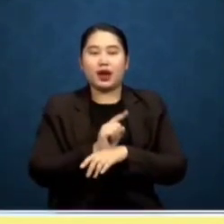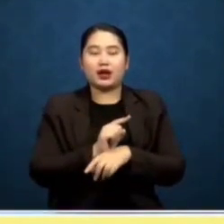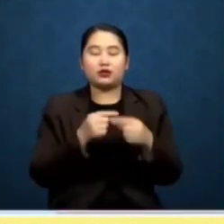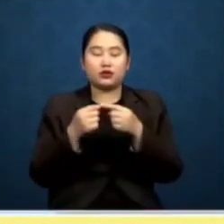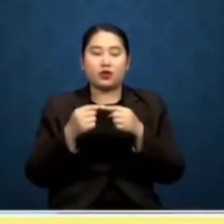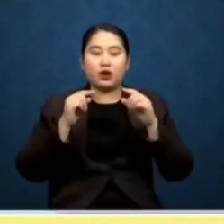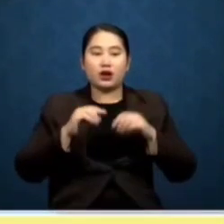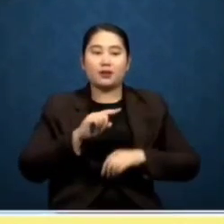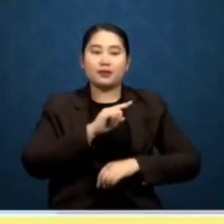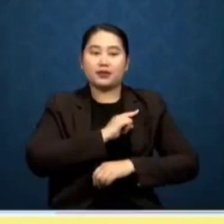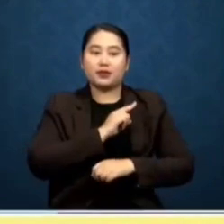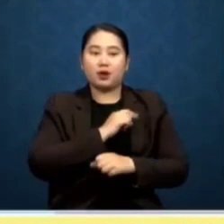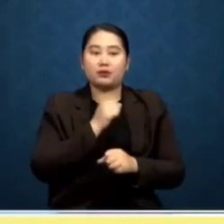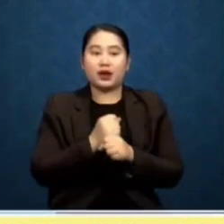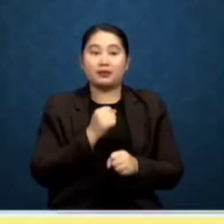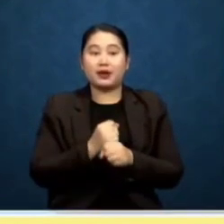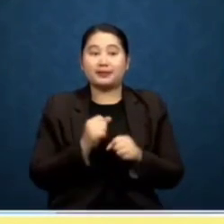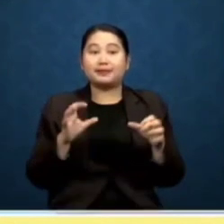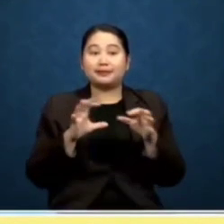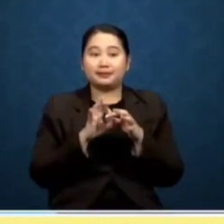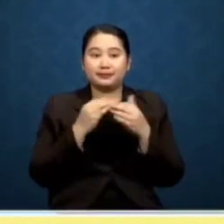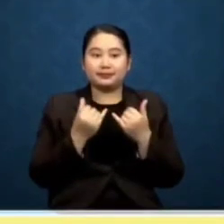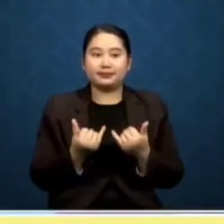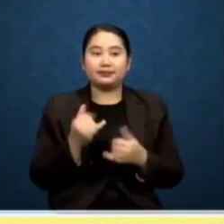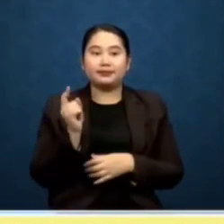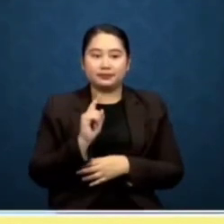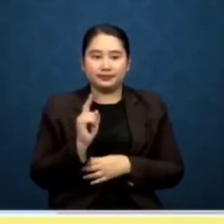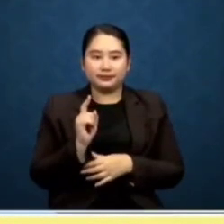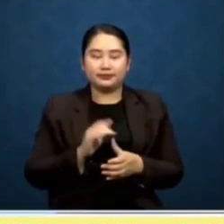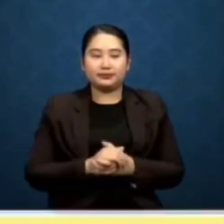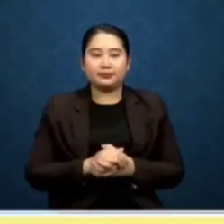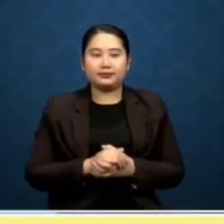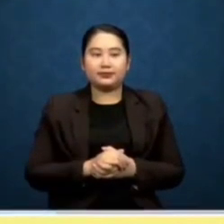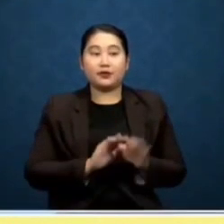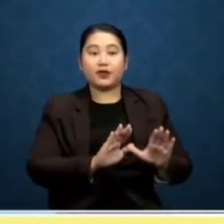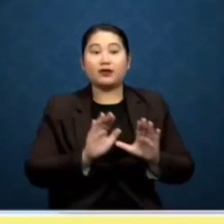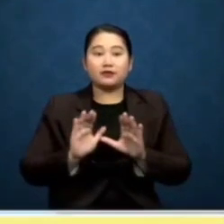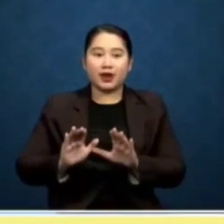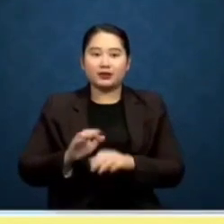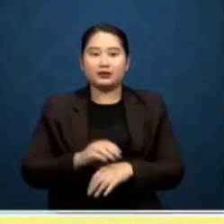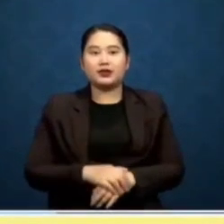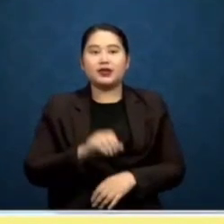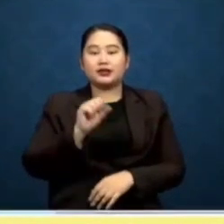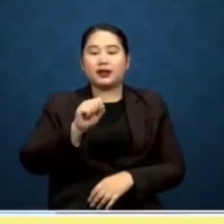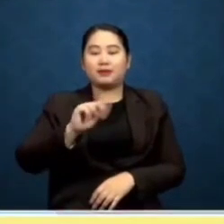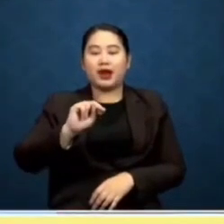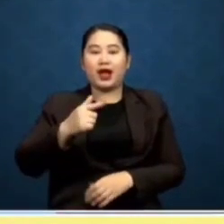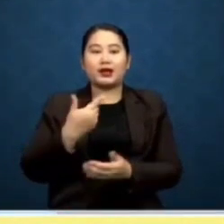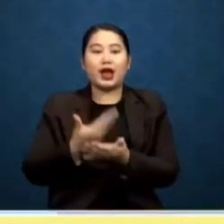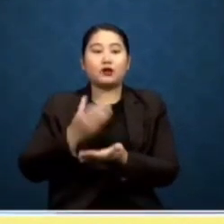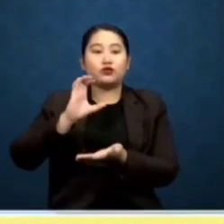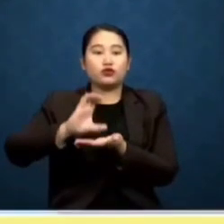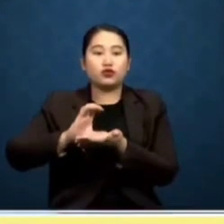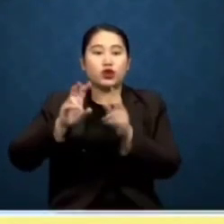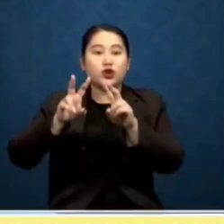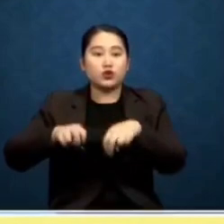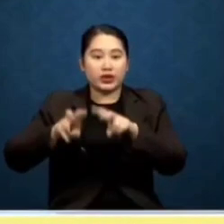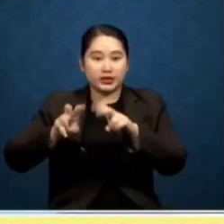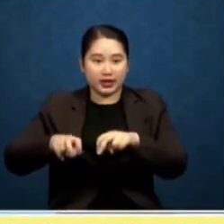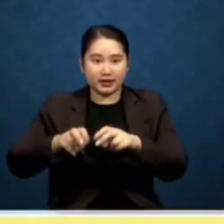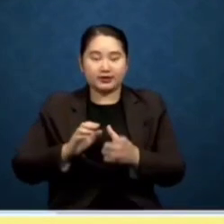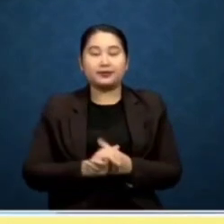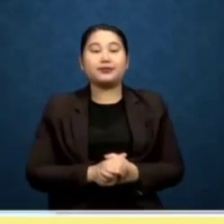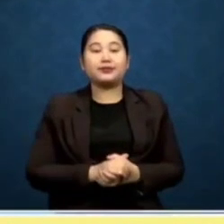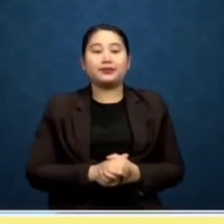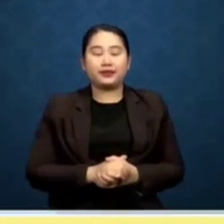วิทยาศาสตร์วิจัยและนวัตกรรมและกระทรวงการอุดมศึกษาวิทยาศาสตร์วิจัยและนวัตกรรมสนับสนุนงบการวิจัยและ